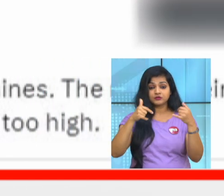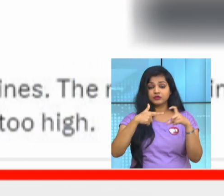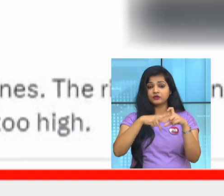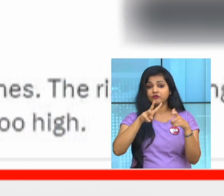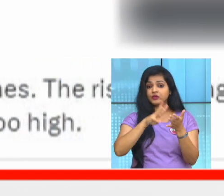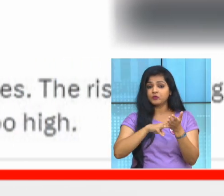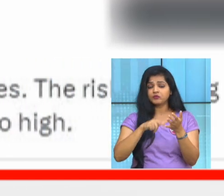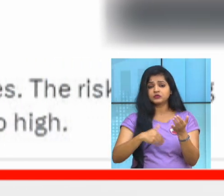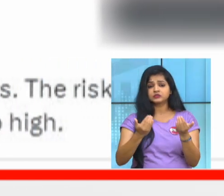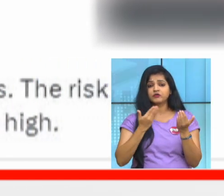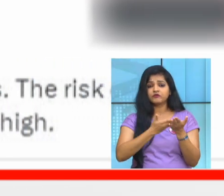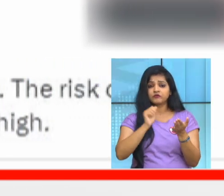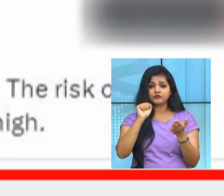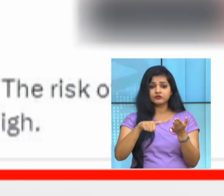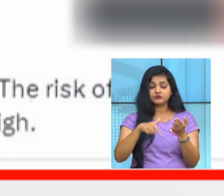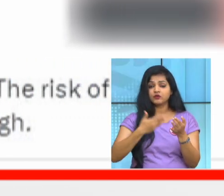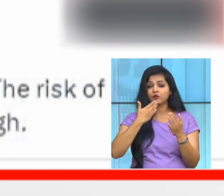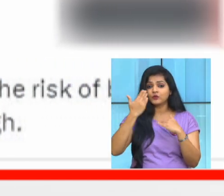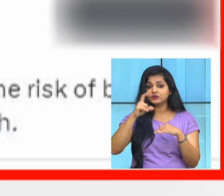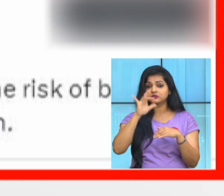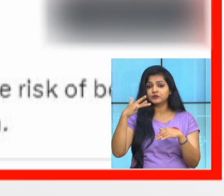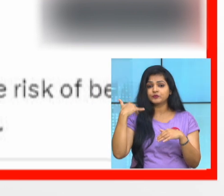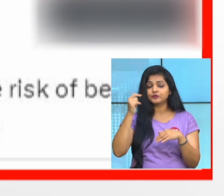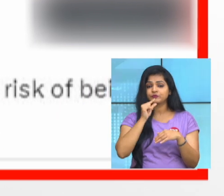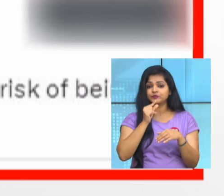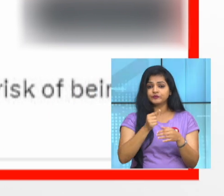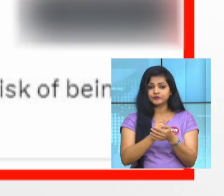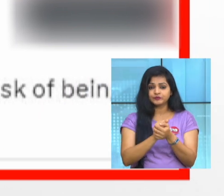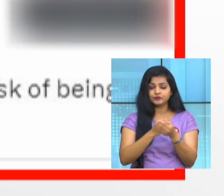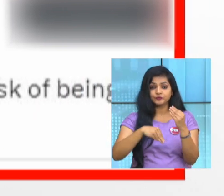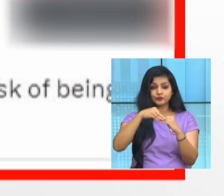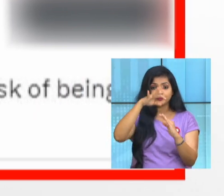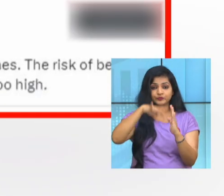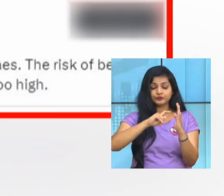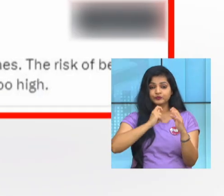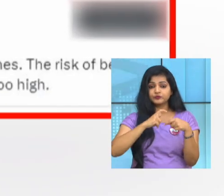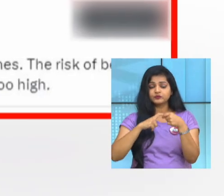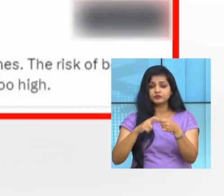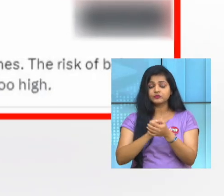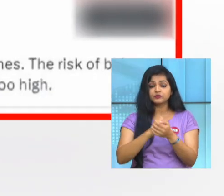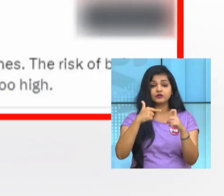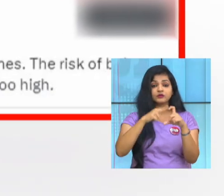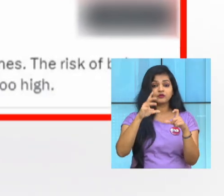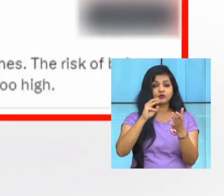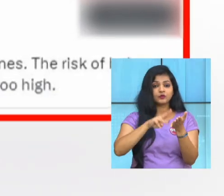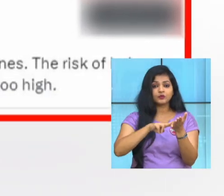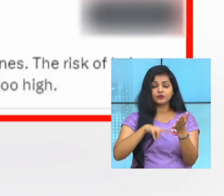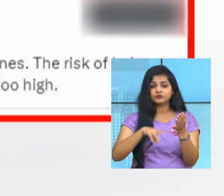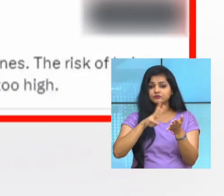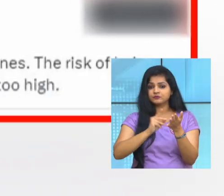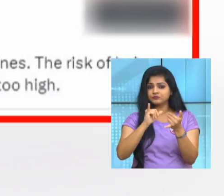എന്നാണ് മുൻ കേന്ദ്രമന്ത്രി രാജീവ് ചന്ദ്രശേഖർ പ്രതികരിച്ചത്. ബൽറാം നെടുങ്ങാടി ചേരുന്നുണ്ട് വിവരങ്ങളുമായി. ബൽറാം, ഇലോൺ മസ്കിന്റെ പ്രതികരണം വലിയ